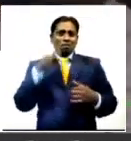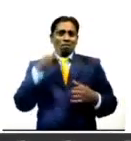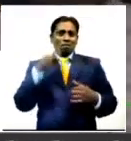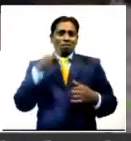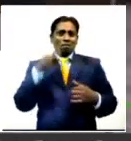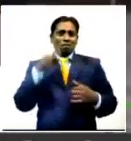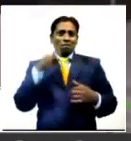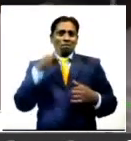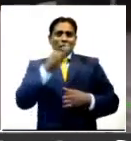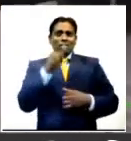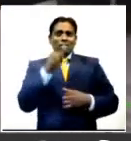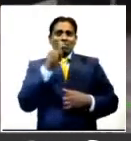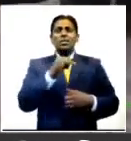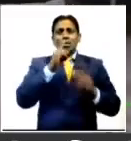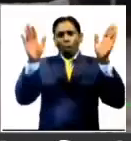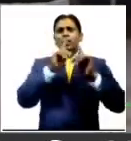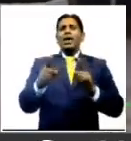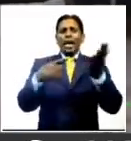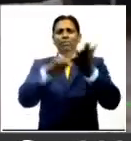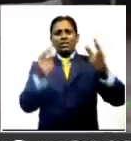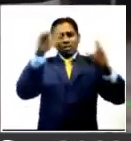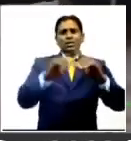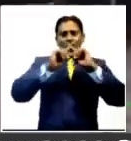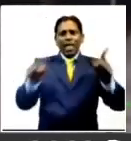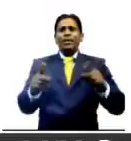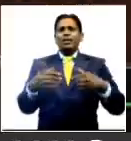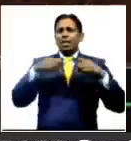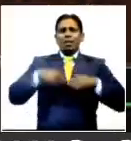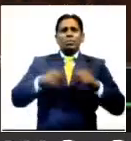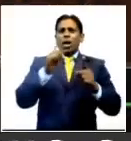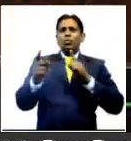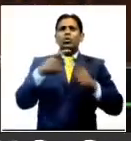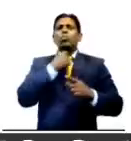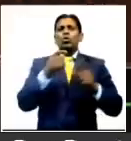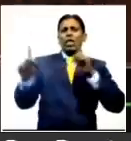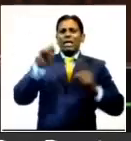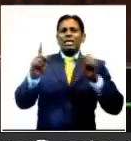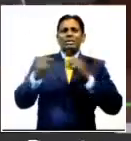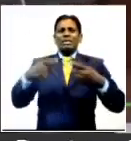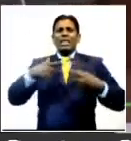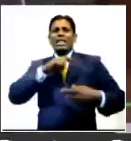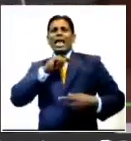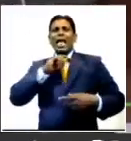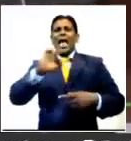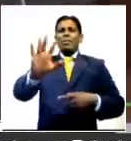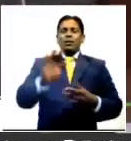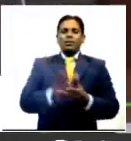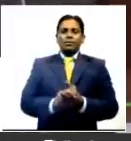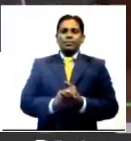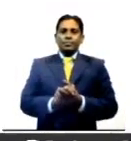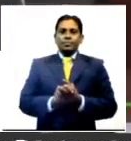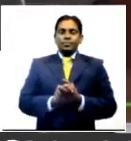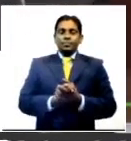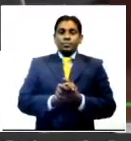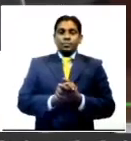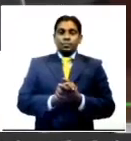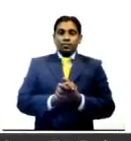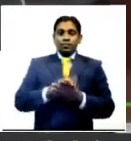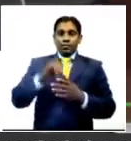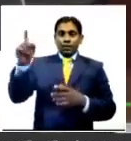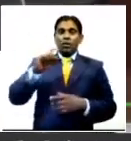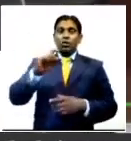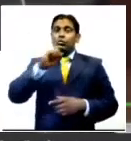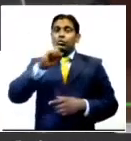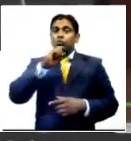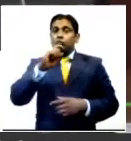මෙතන ඇවිල්ලා රඟපාන්න සූදානම් වෙන්න එපා කියලා අපි විශේෂයෙන්ම කියන්නේ යන්නේ එළියට. අධිකරණ තීන්දුවක් පාර්ලිමේන්තුවේ ඇතුළේ විචාරණය කරන්න පුළුවන් එළියට විචාරණය කරන්න පුළුවන්.